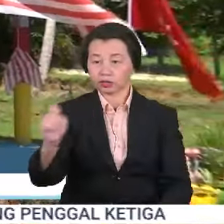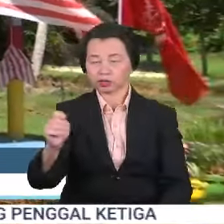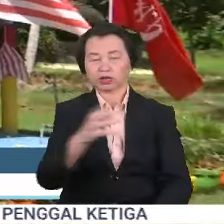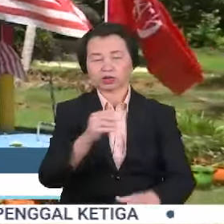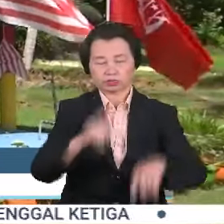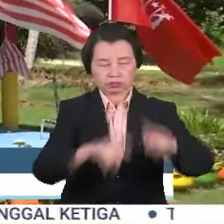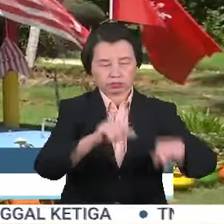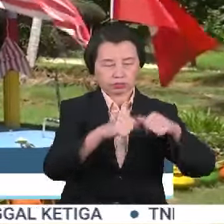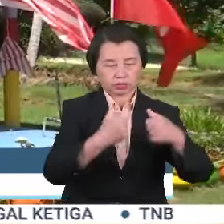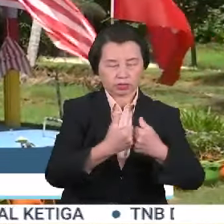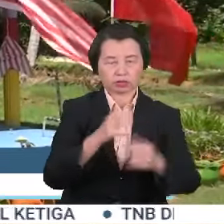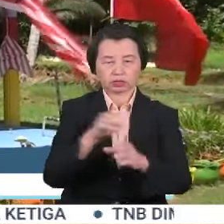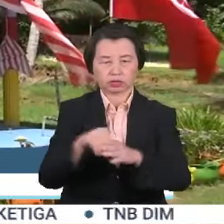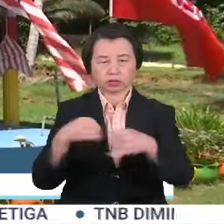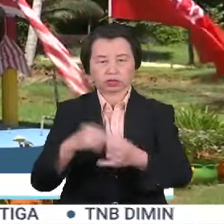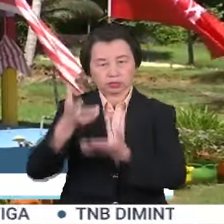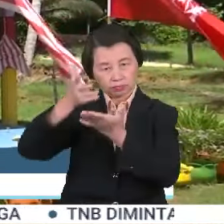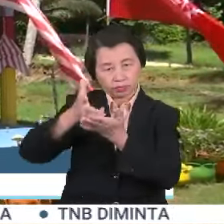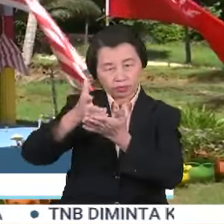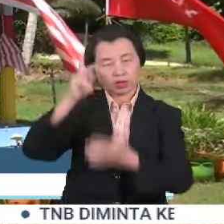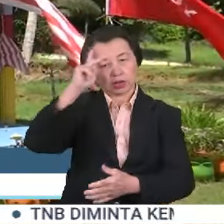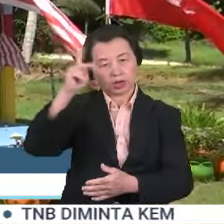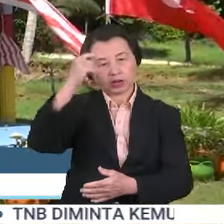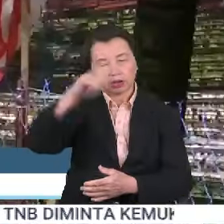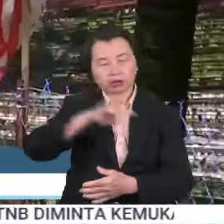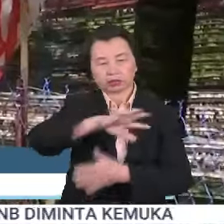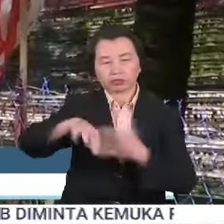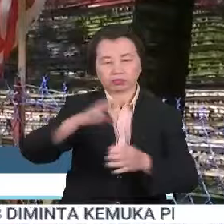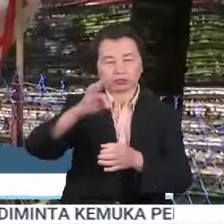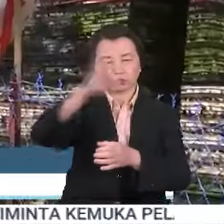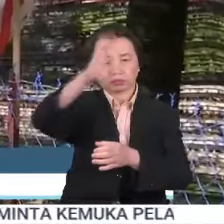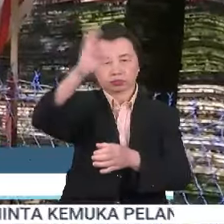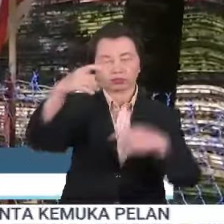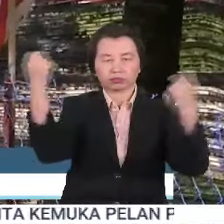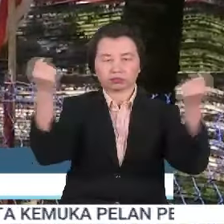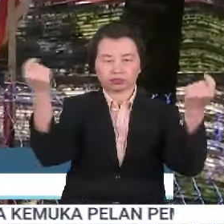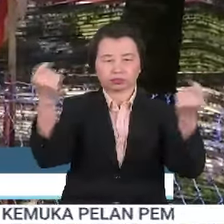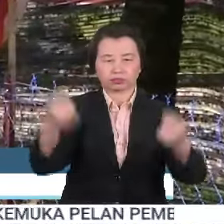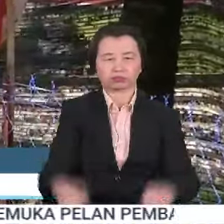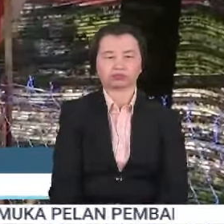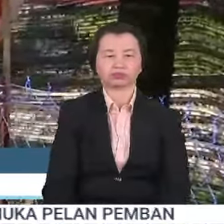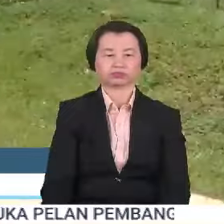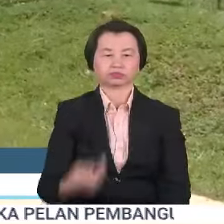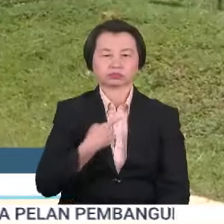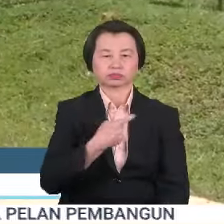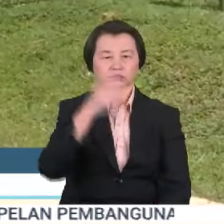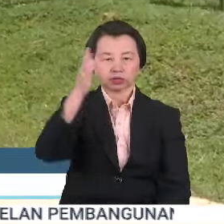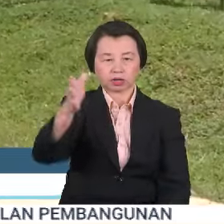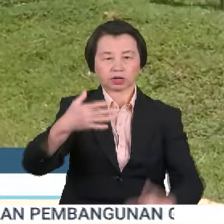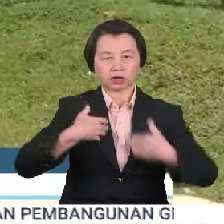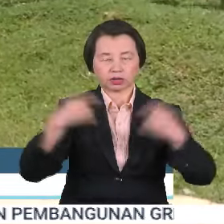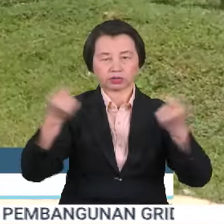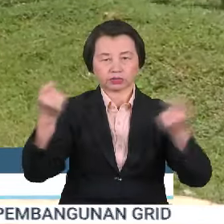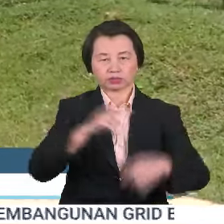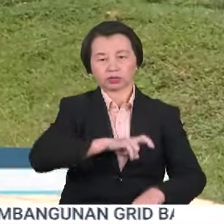berbagai agensi termasuk jabatan penyiaran Kelantan untuk semarakkan lagi sambutan kita akan ada sambutan